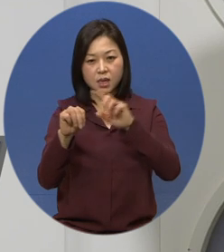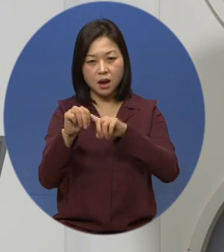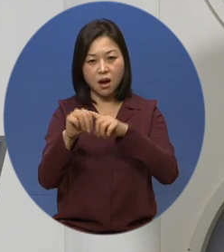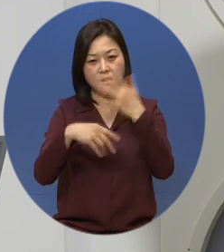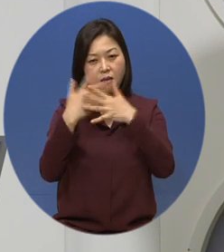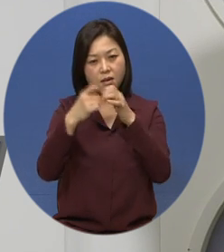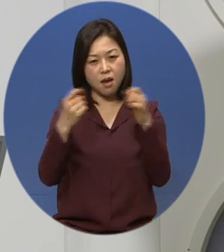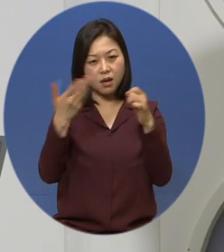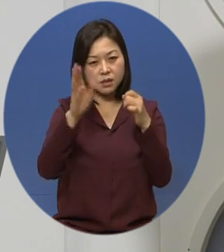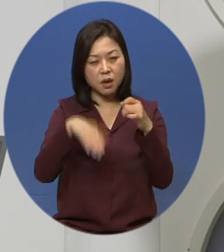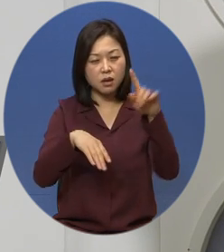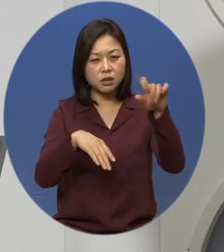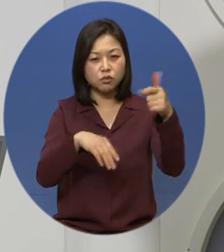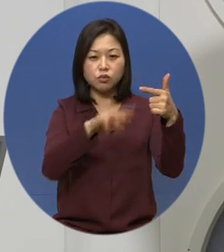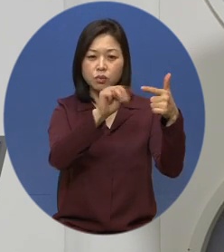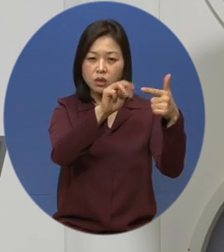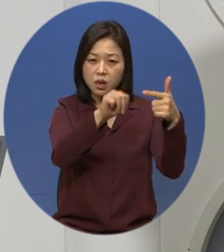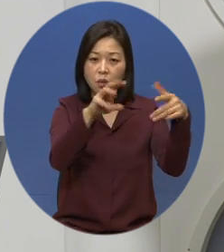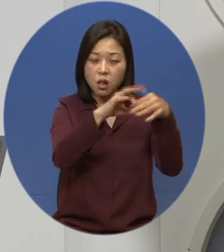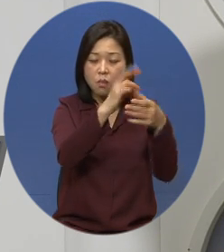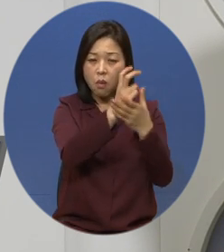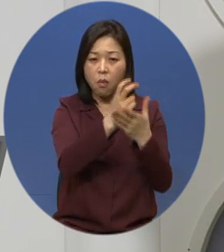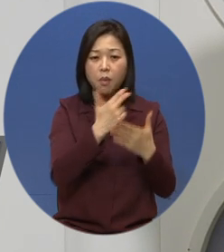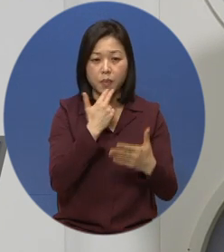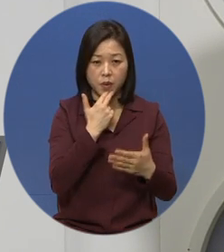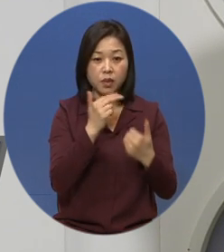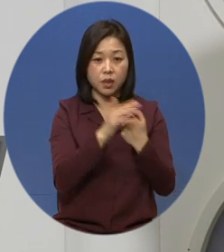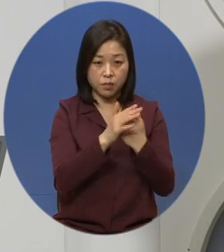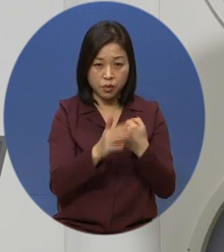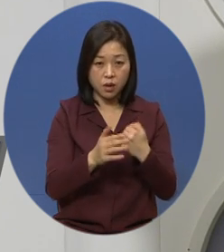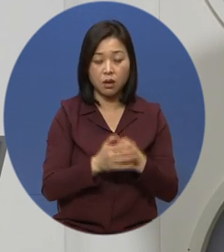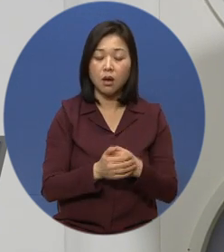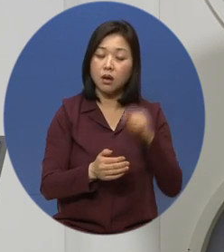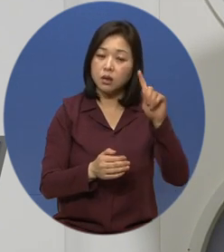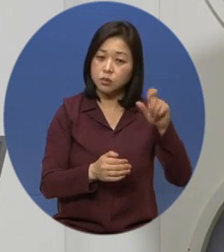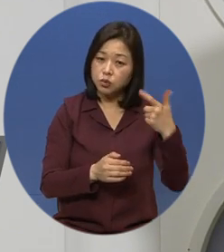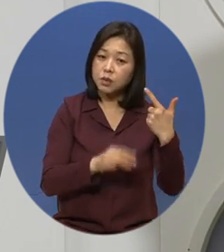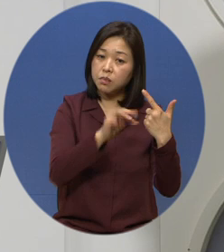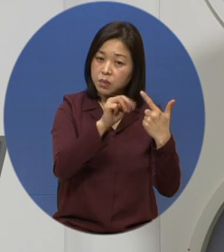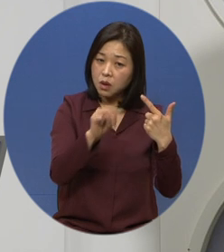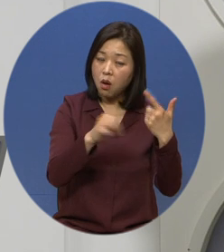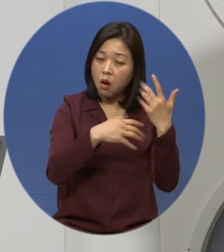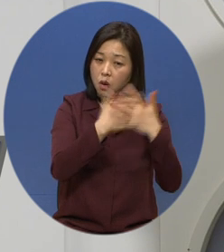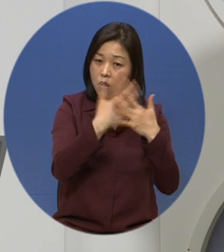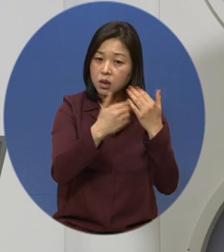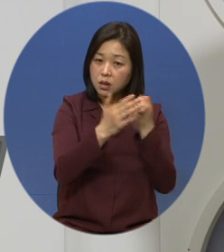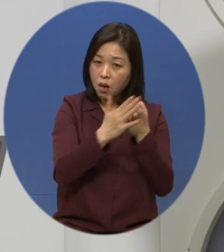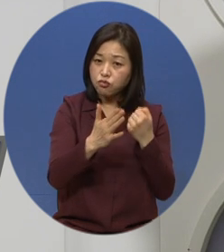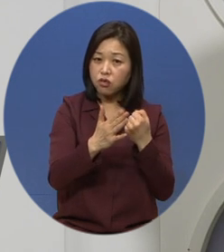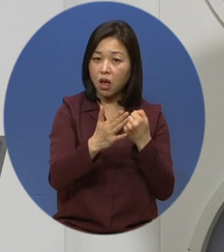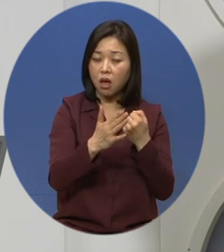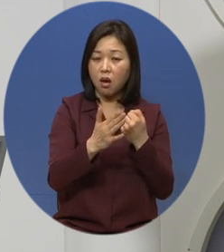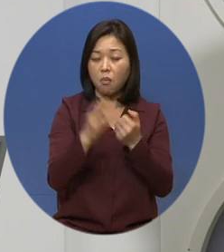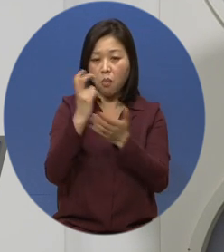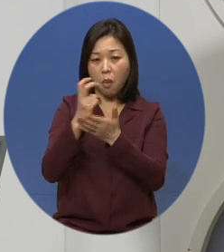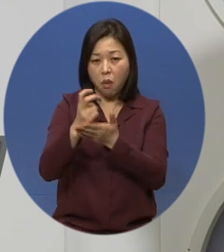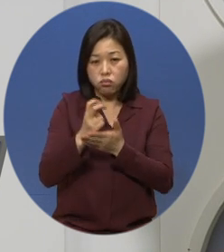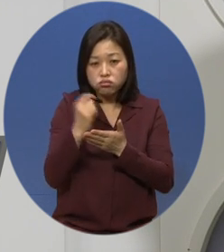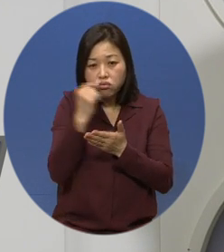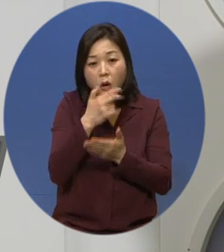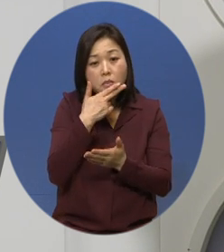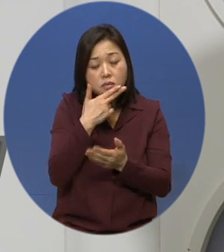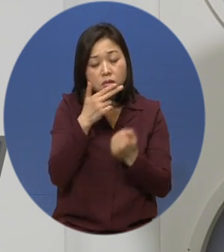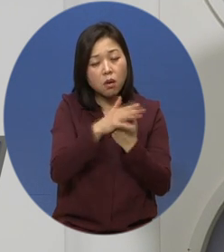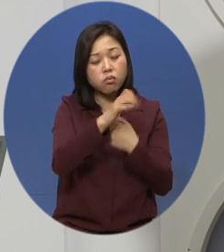16 미리 영화에 대한 법은 없었어요 그래서 저희는 16 미리 이용하니까 마음대로 상의할 수 있다고 했는데 아